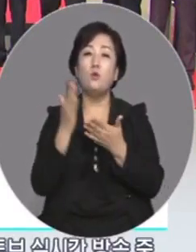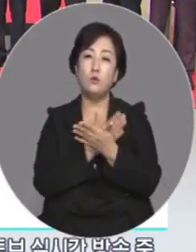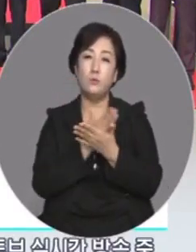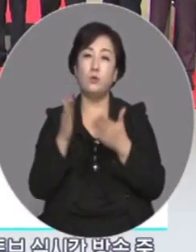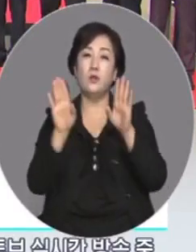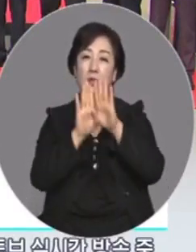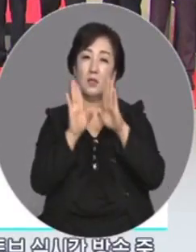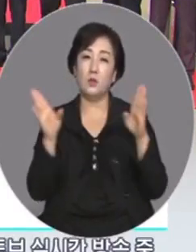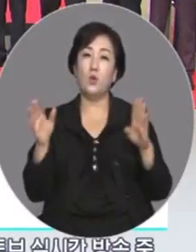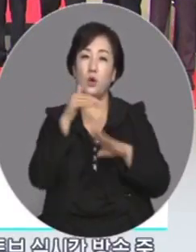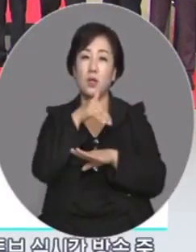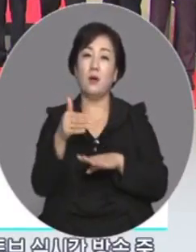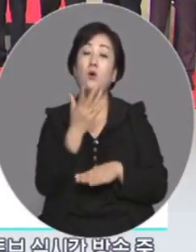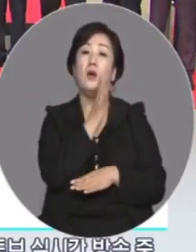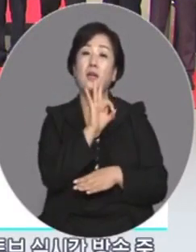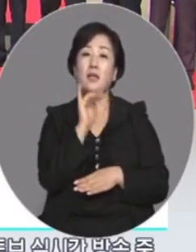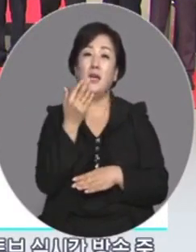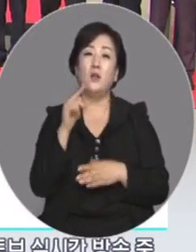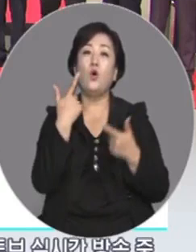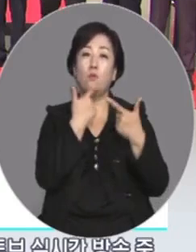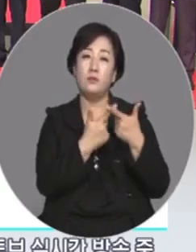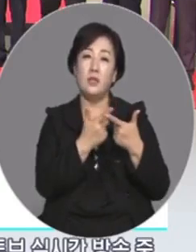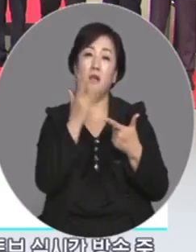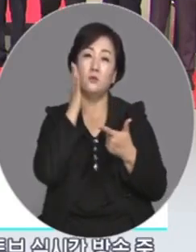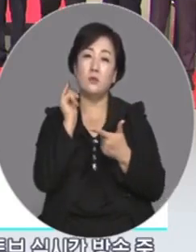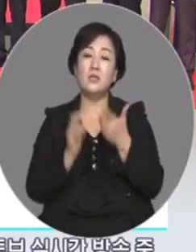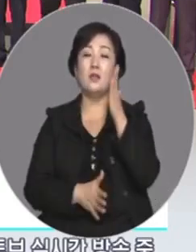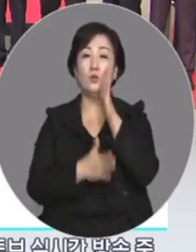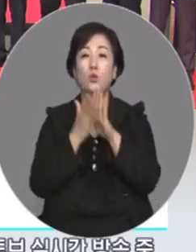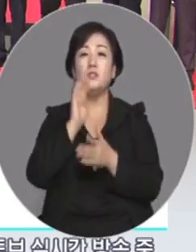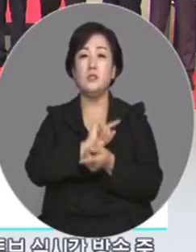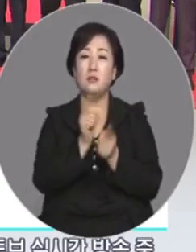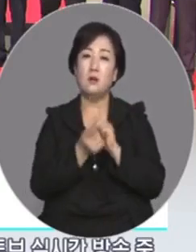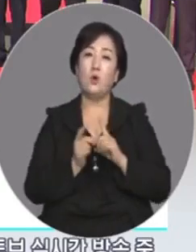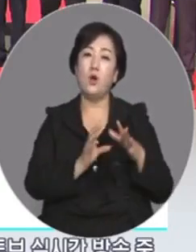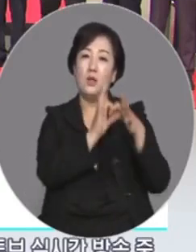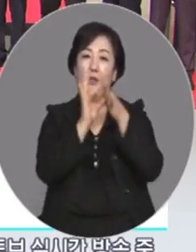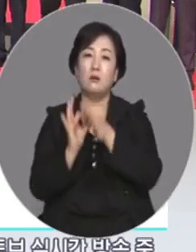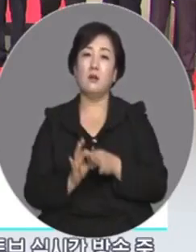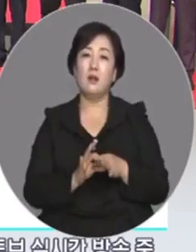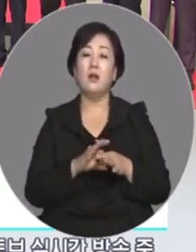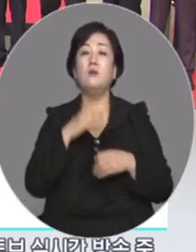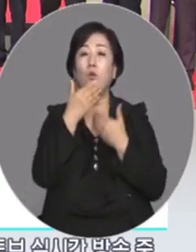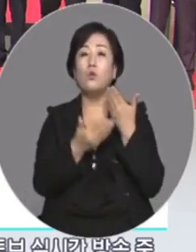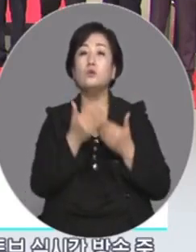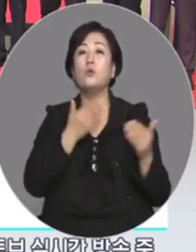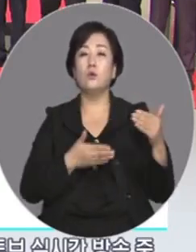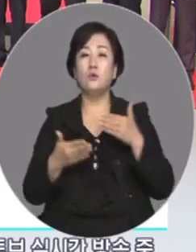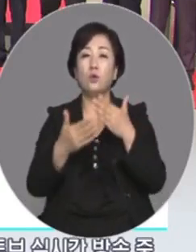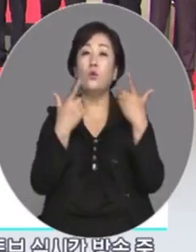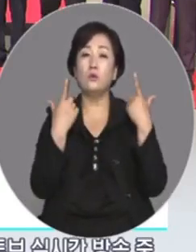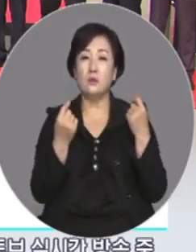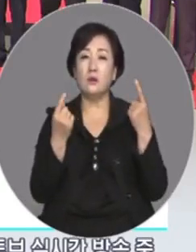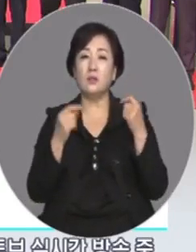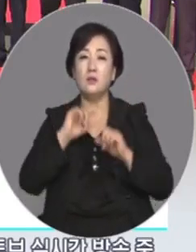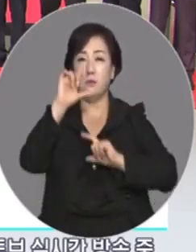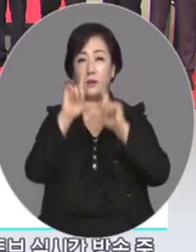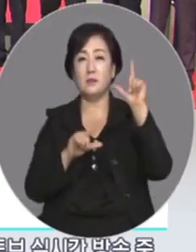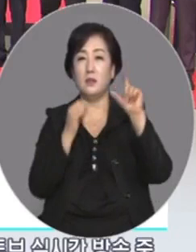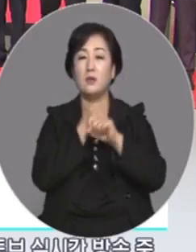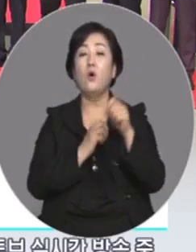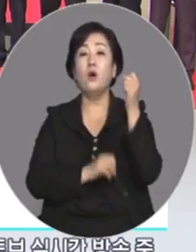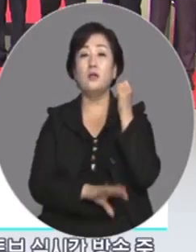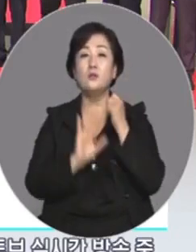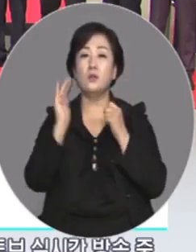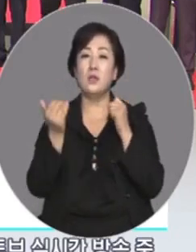개통합니다. 2회로는 부산과 울산 도심을 연결하는 고속국도나 다름없고 도심 내부 순환망의